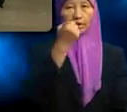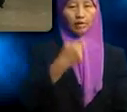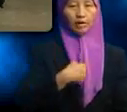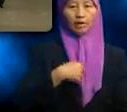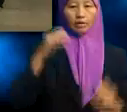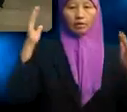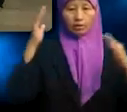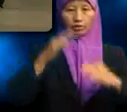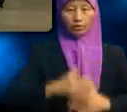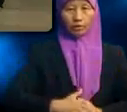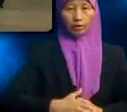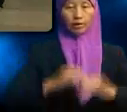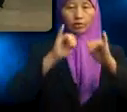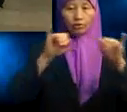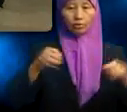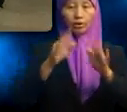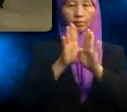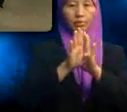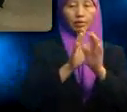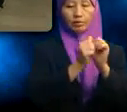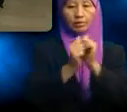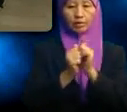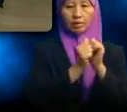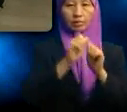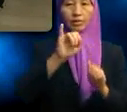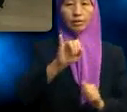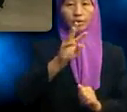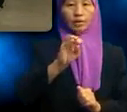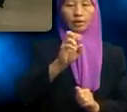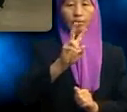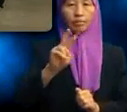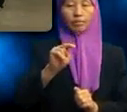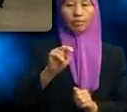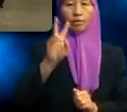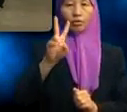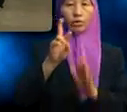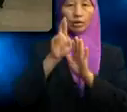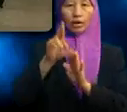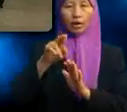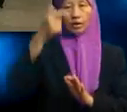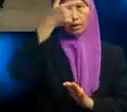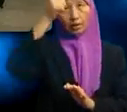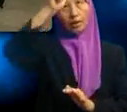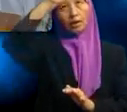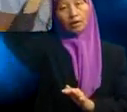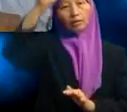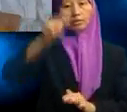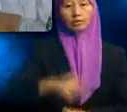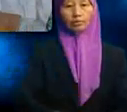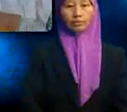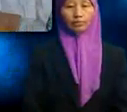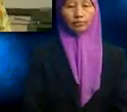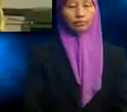jumaati ra'ataini imaman lillahi ta'ala. Allahu akbar.